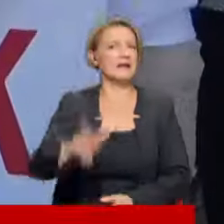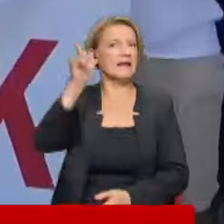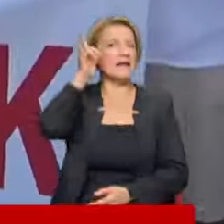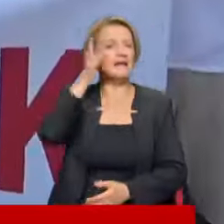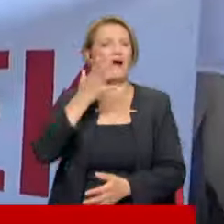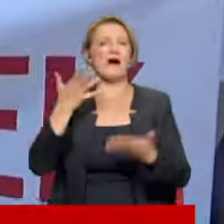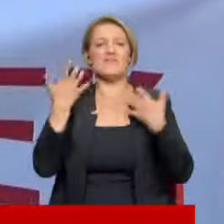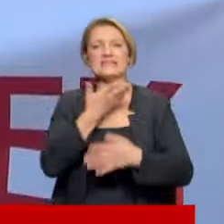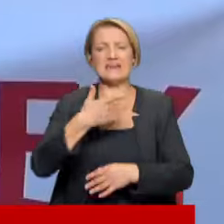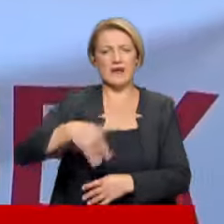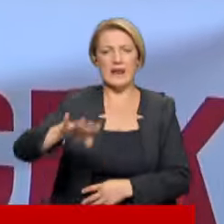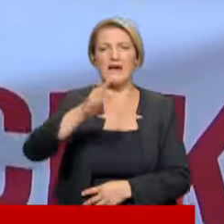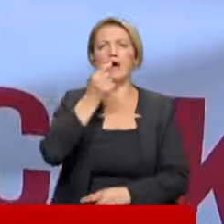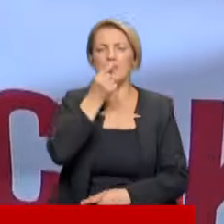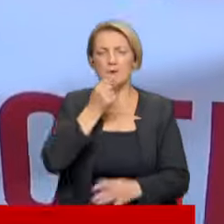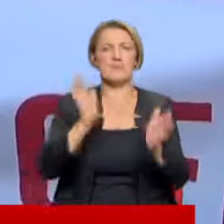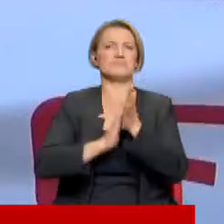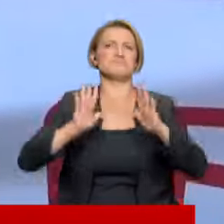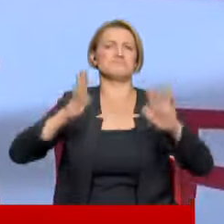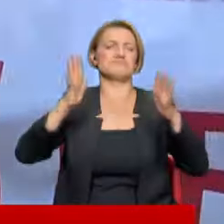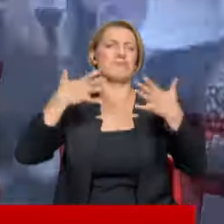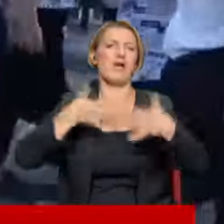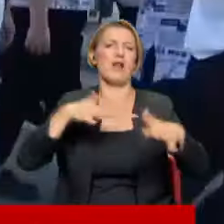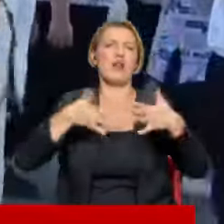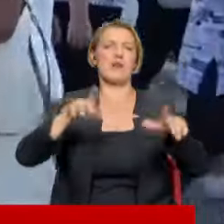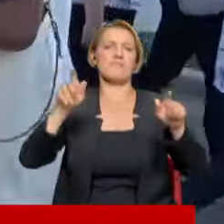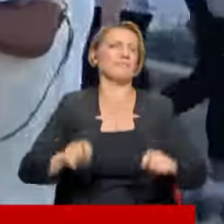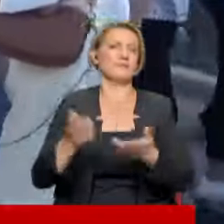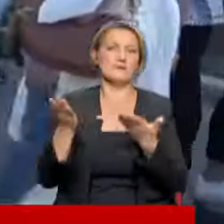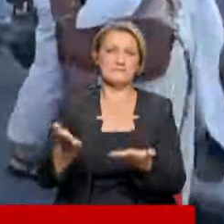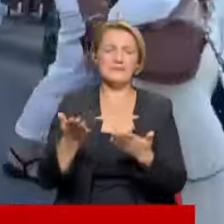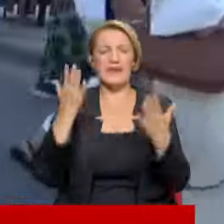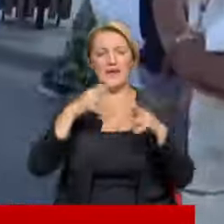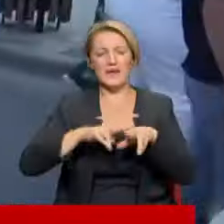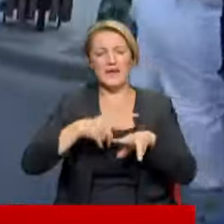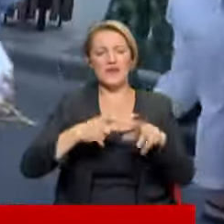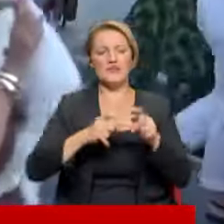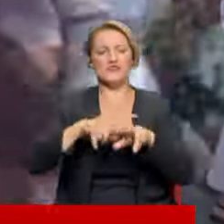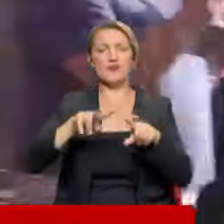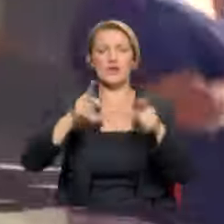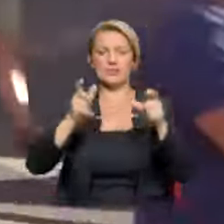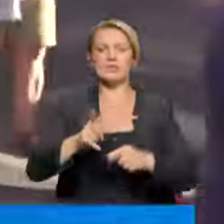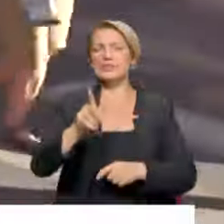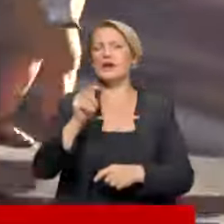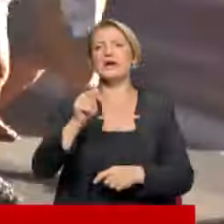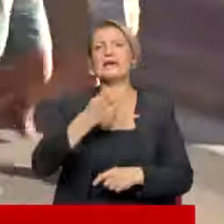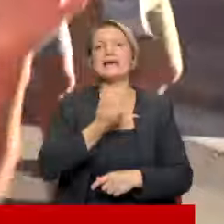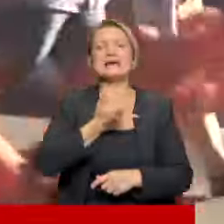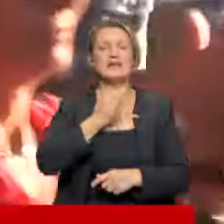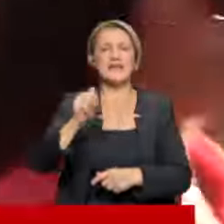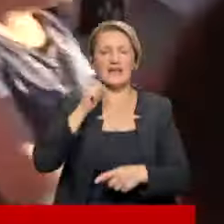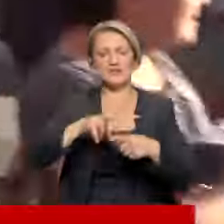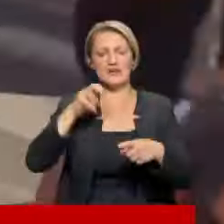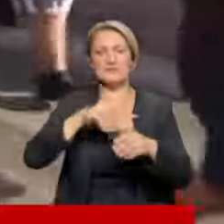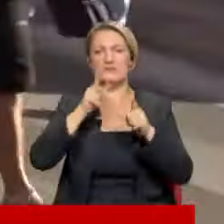Edirne'deki hayvanseverler de ıslıklı, alkışlı eylemle aynı mesajı verdi. Keşan'dan yasanın geri çekilmesi için ses